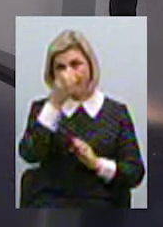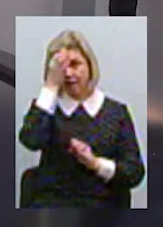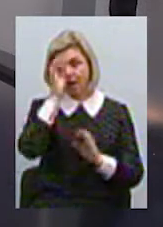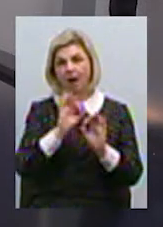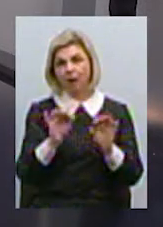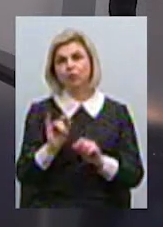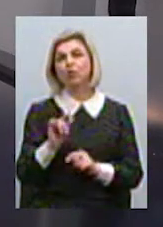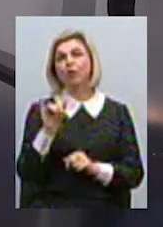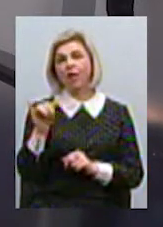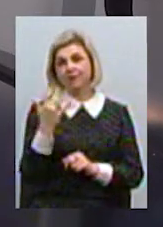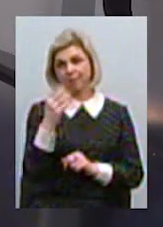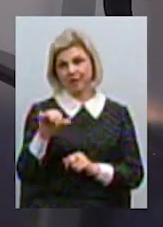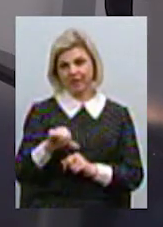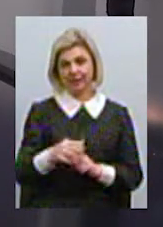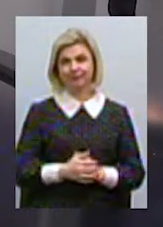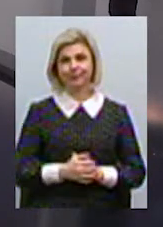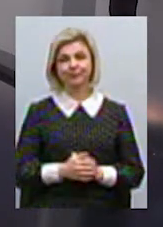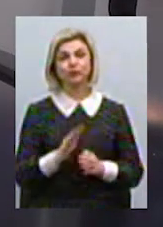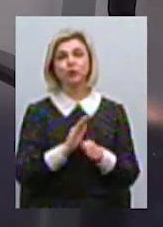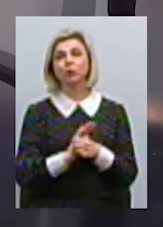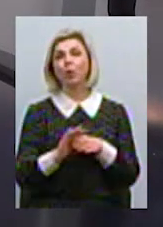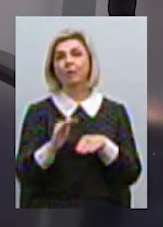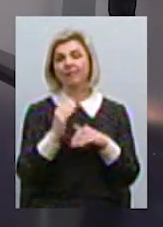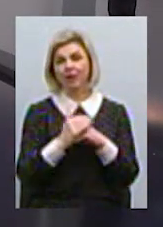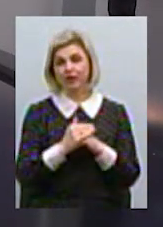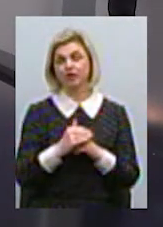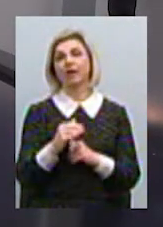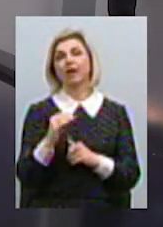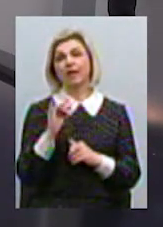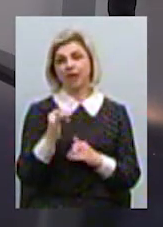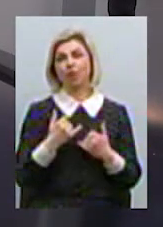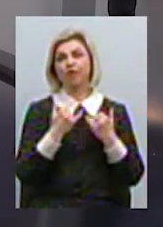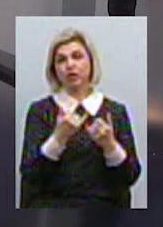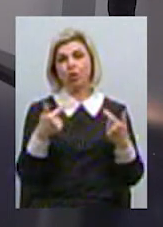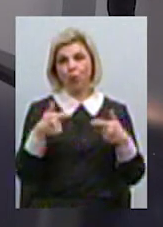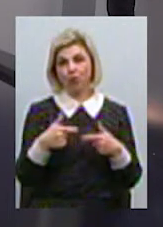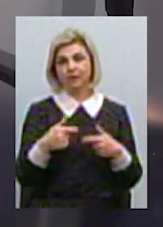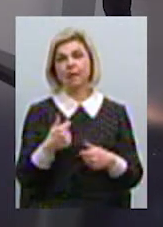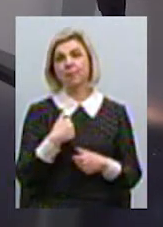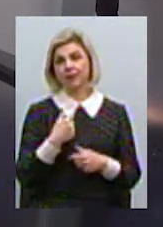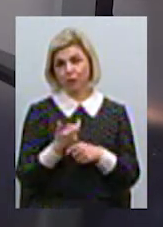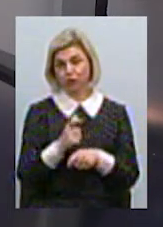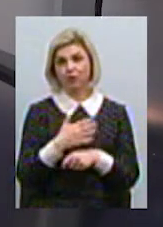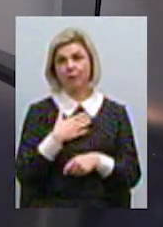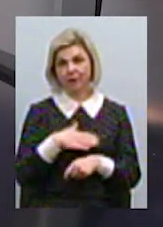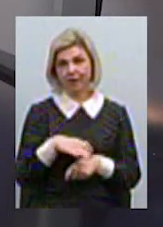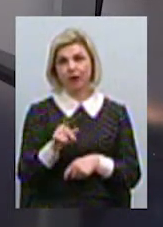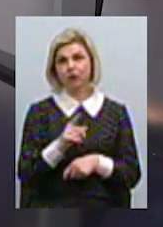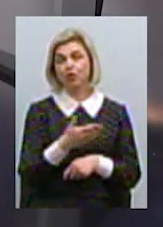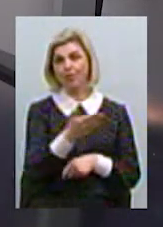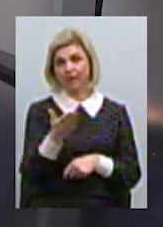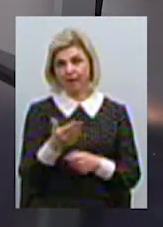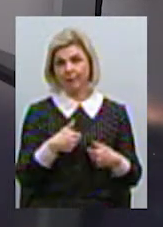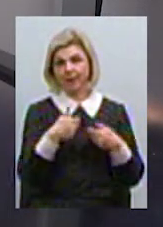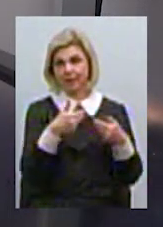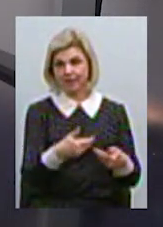вас 5 хвилин. Будь ласка. Добрий вечір, шановні телеглядачі, шановні гості студії. Мені дуже приємно, що ви запросили і саме